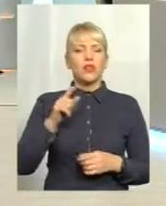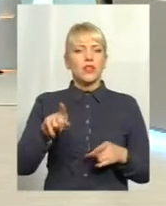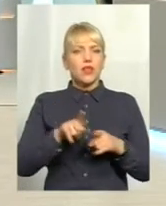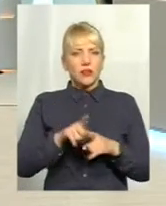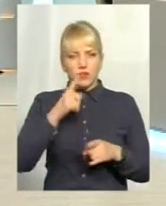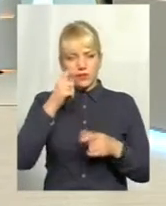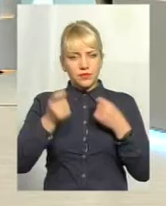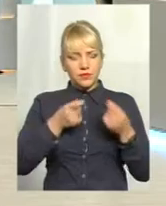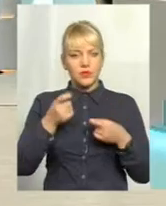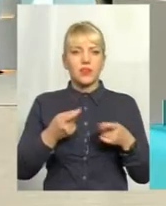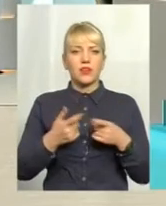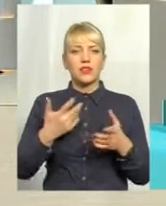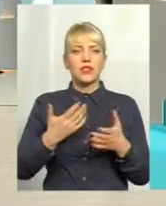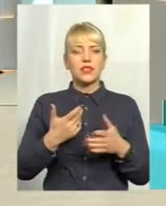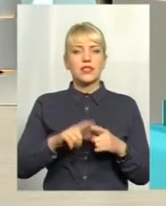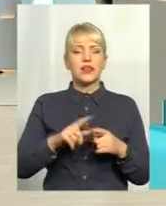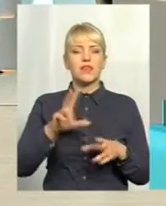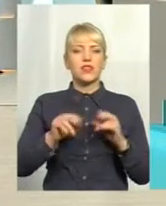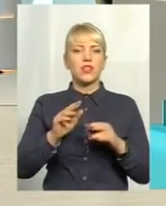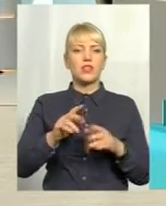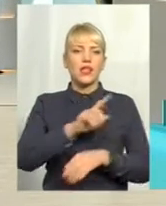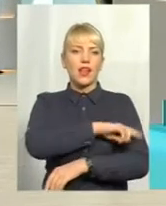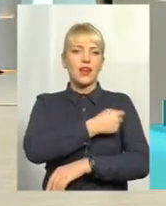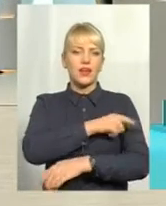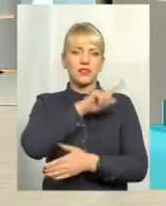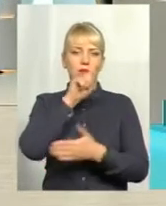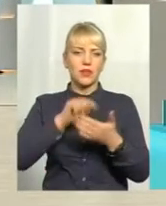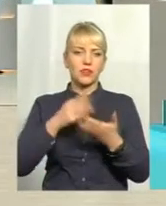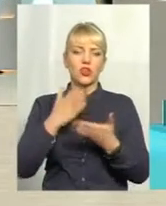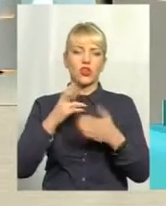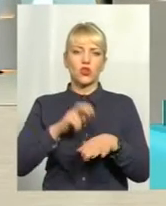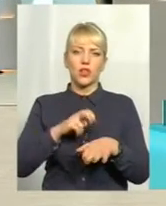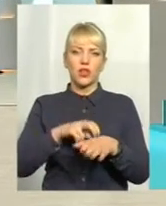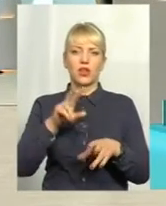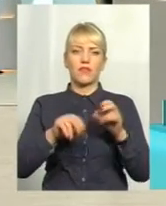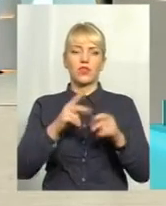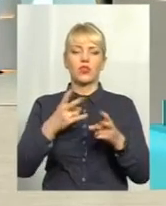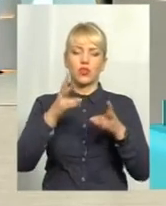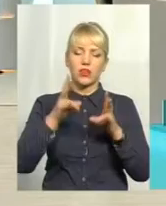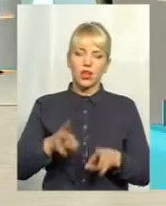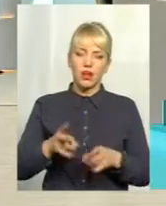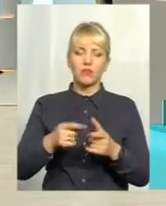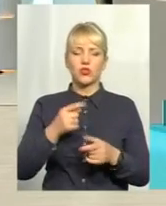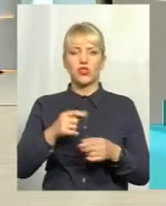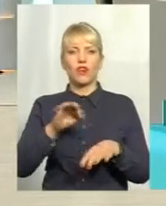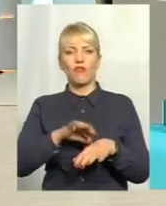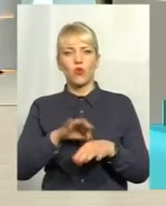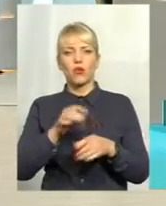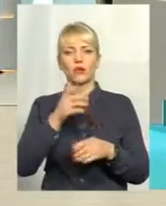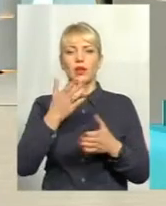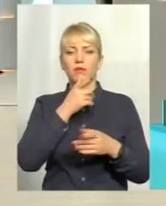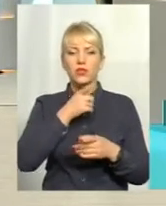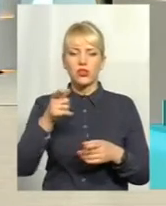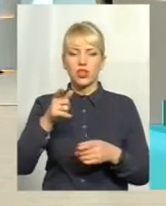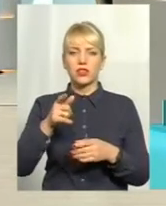вже більше лікарське питання, тобто, якщо лікарі якусь чи то хворобу, чи, можливо, травма. Ну, скажімо, під час падіння людина впала